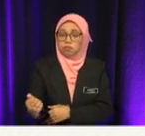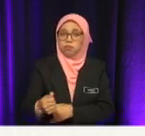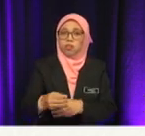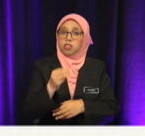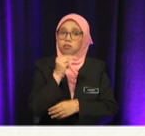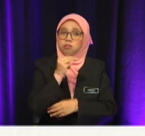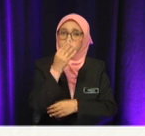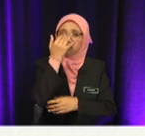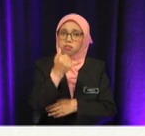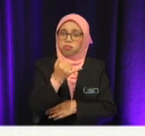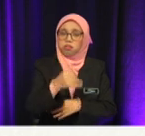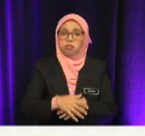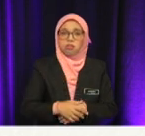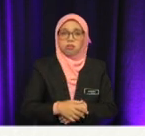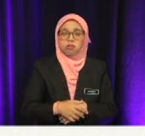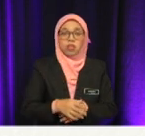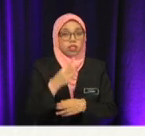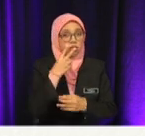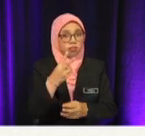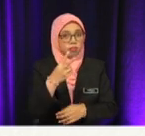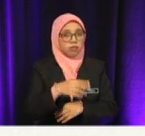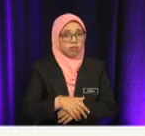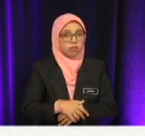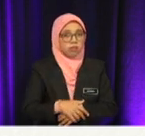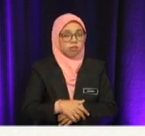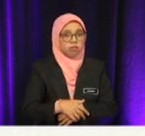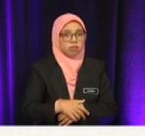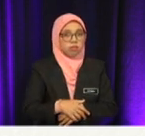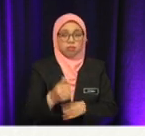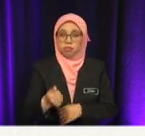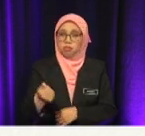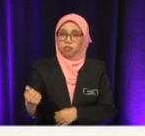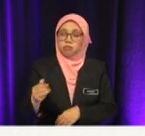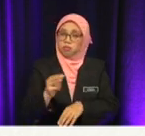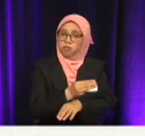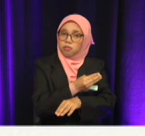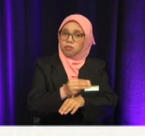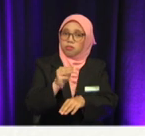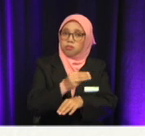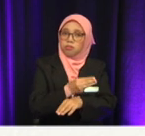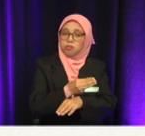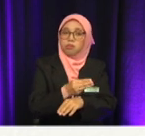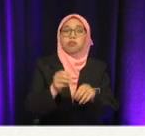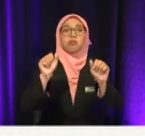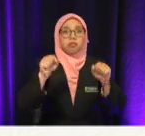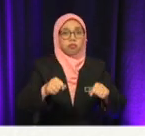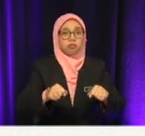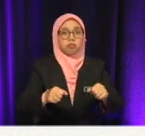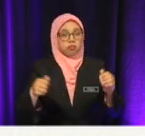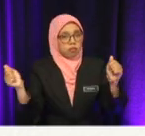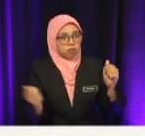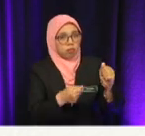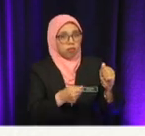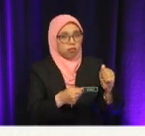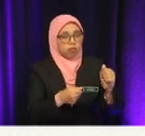permainan perkusi itu sendiri. Di mana alat perkusi itu merupakan alat yang boleh dipukul, ditabuh,